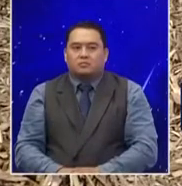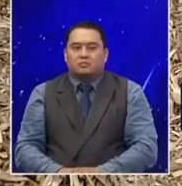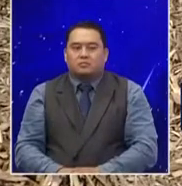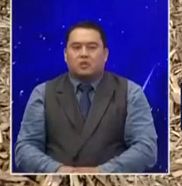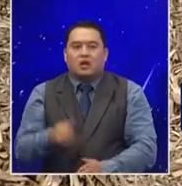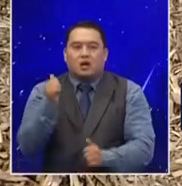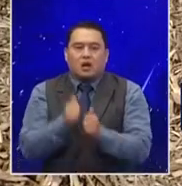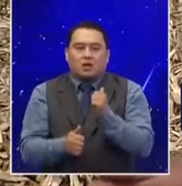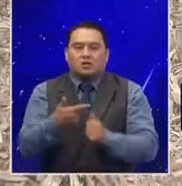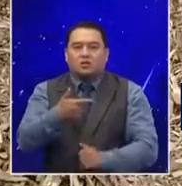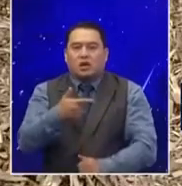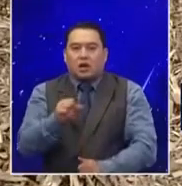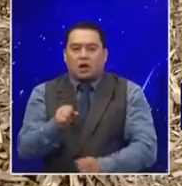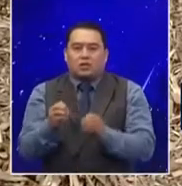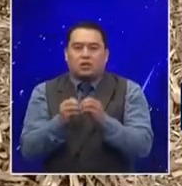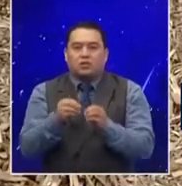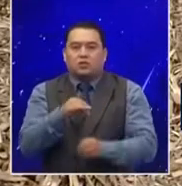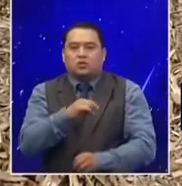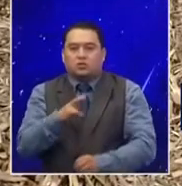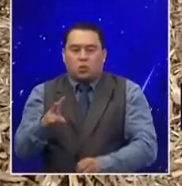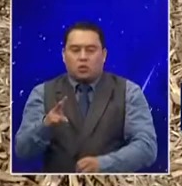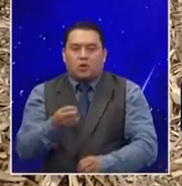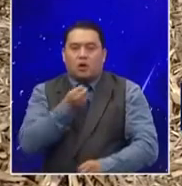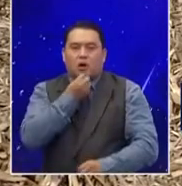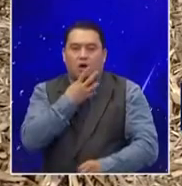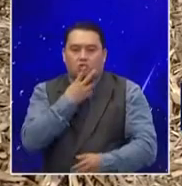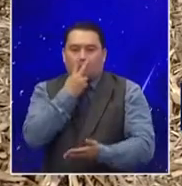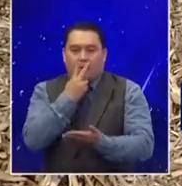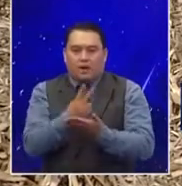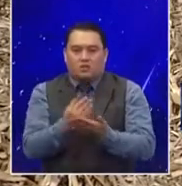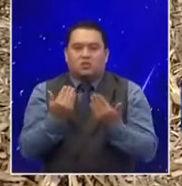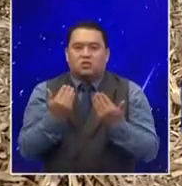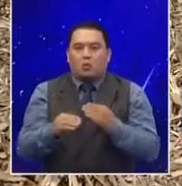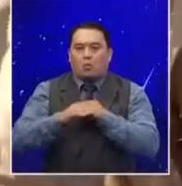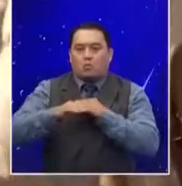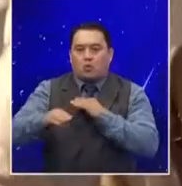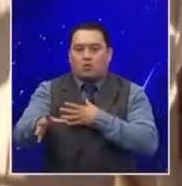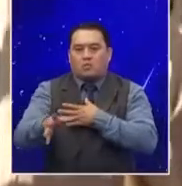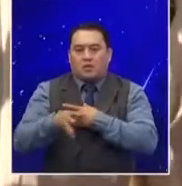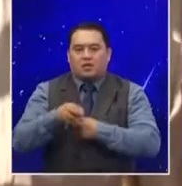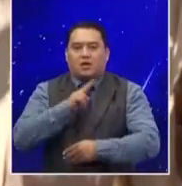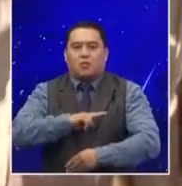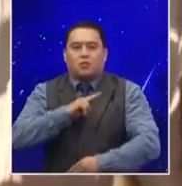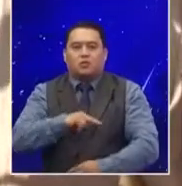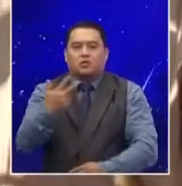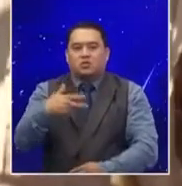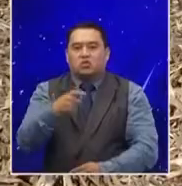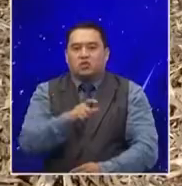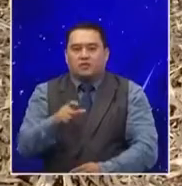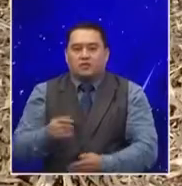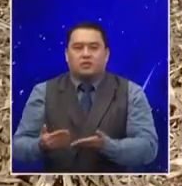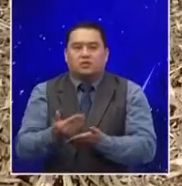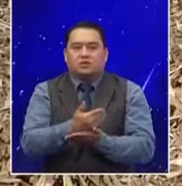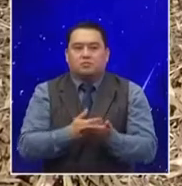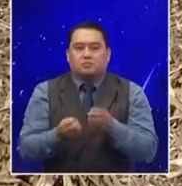С каждого гектара собираем по 10 тонн кукурузы. Это хороший показатель. Сейчас на поле вместе со мной работают 30 человек. Осталось собрать